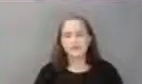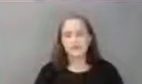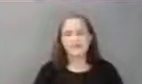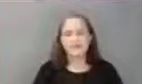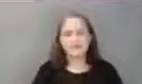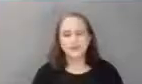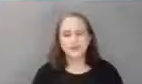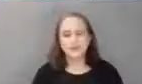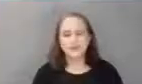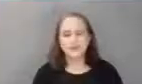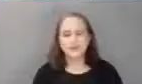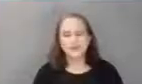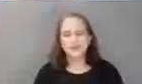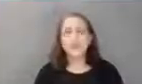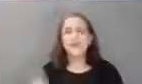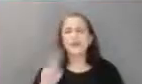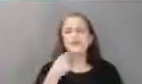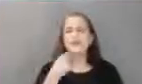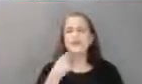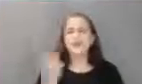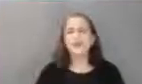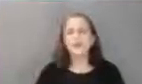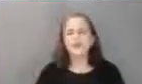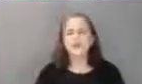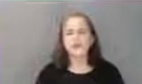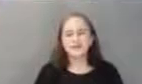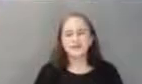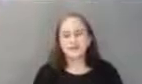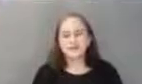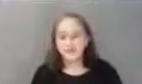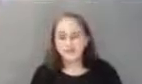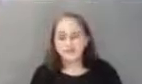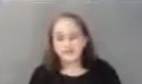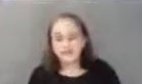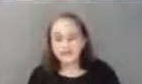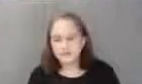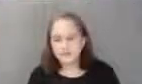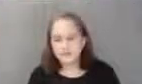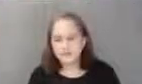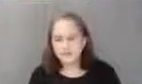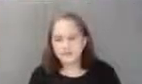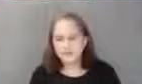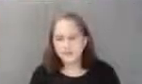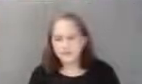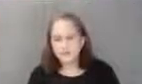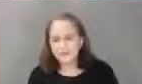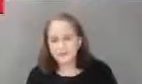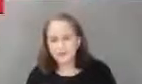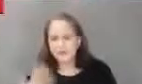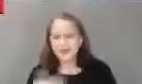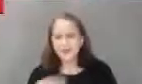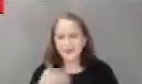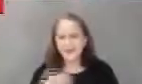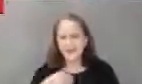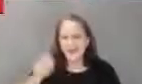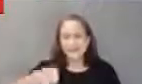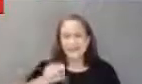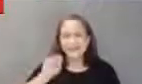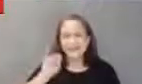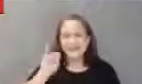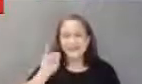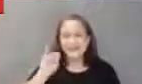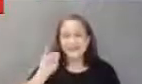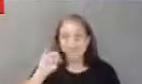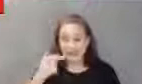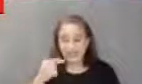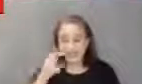Darling, kasi... Ay, hair mo ba? Maganda rin ba ang niyan? It makes you more beautiful. Holiday na holiday, dinadaot mo yung haircut